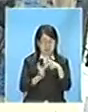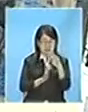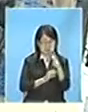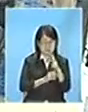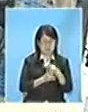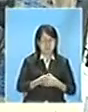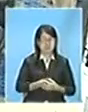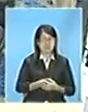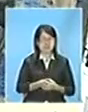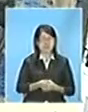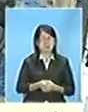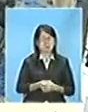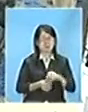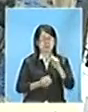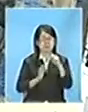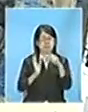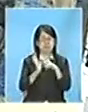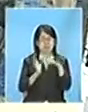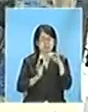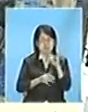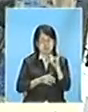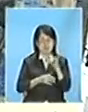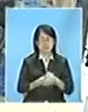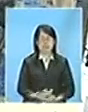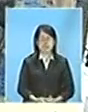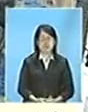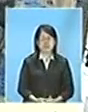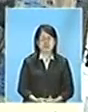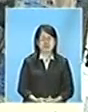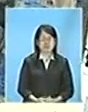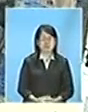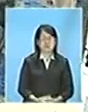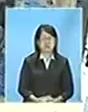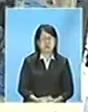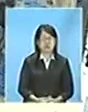นันนายสายกังกะเวคิน